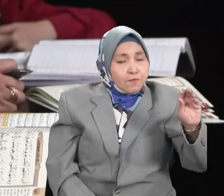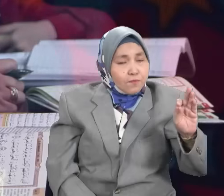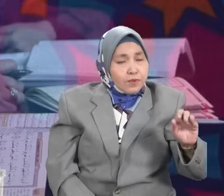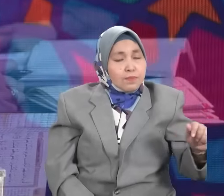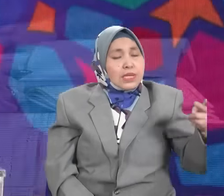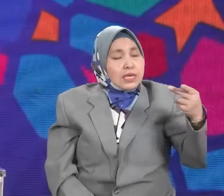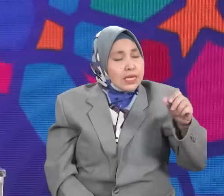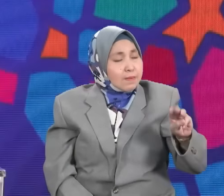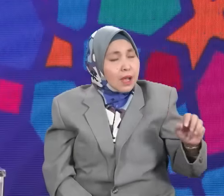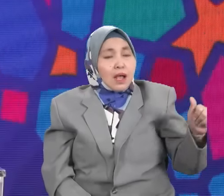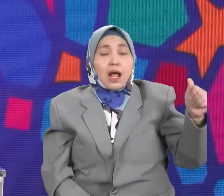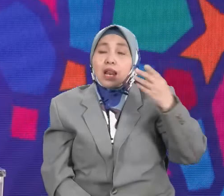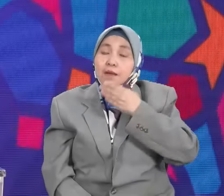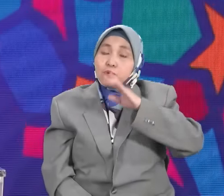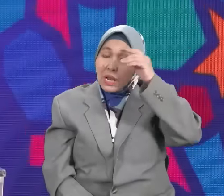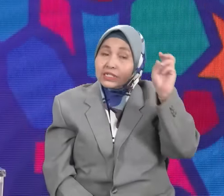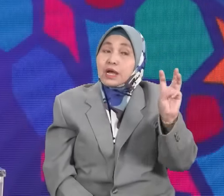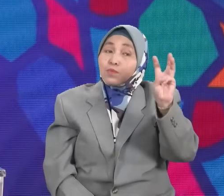Agus Alhamdulillah